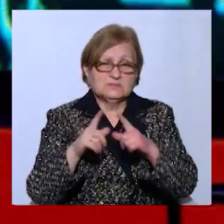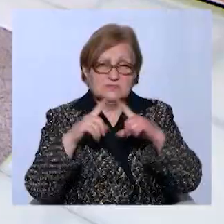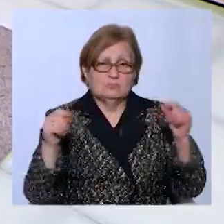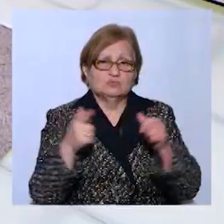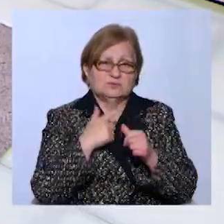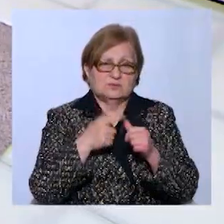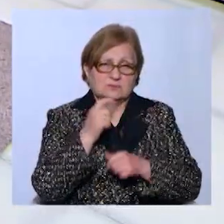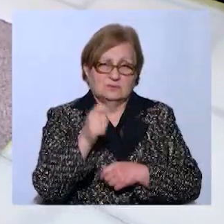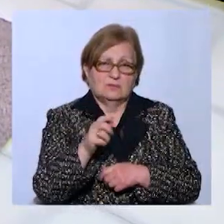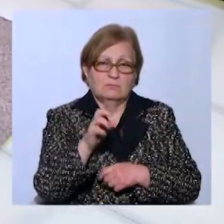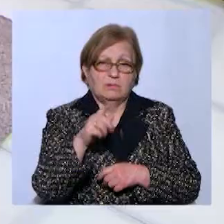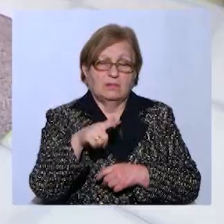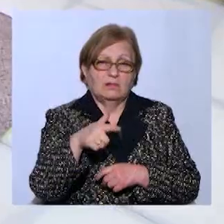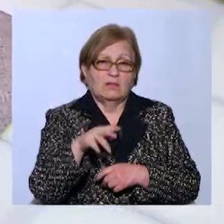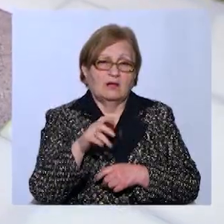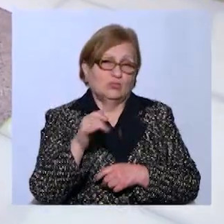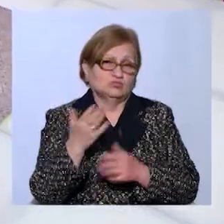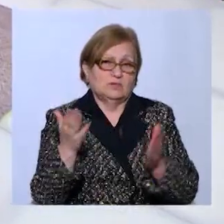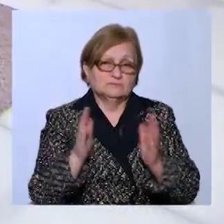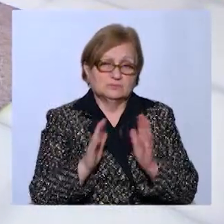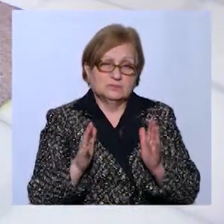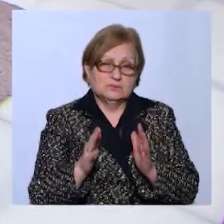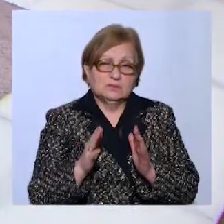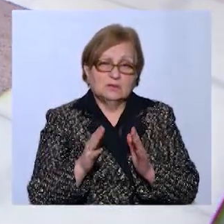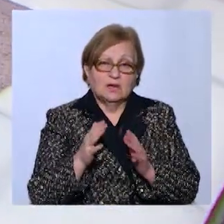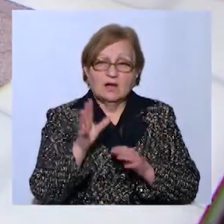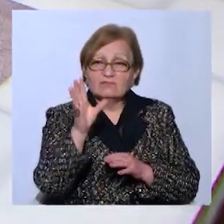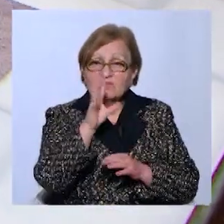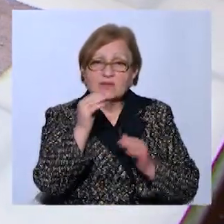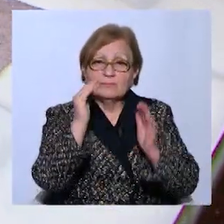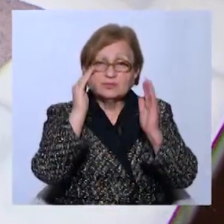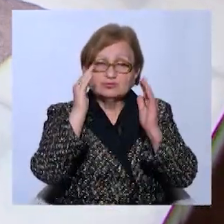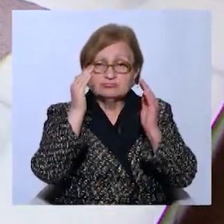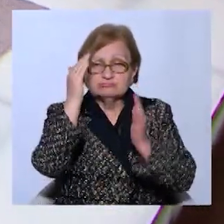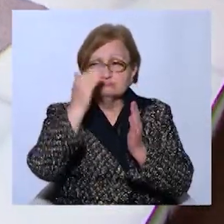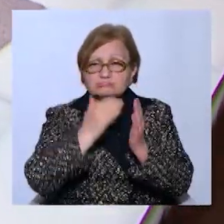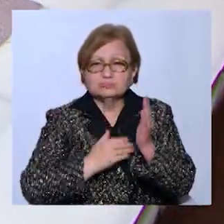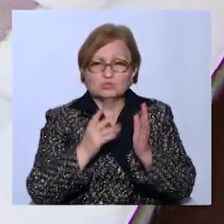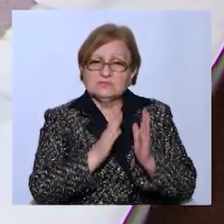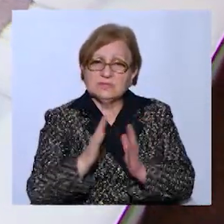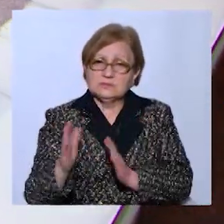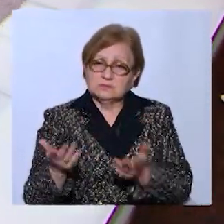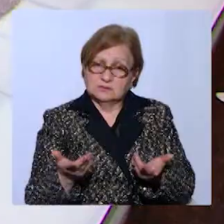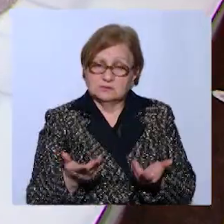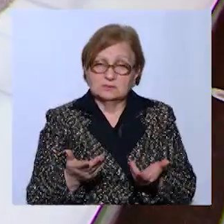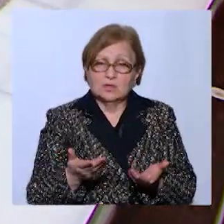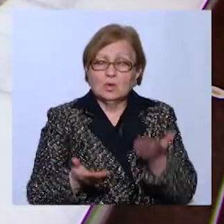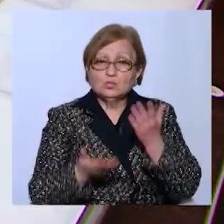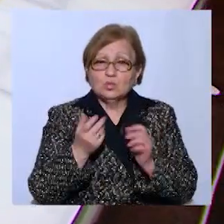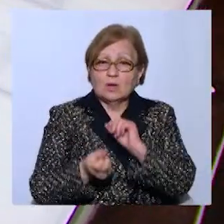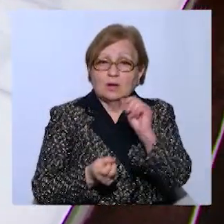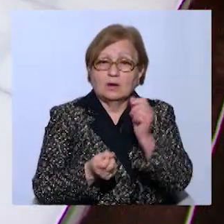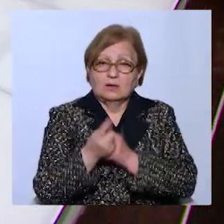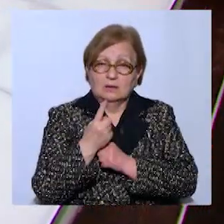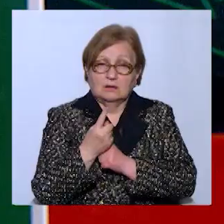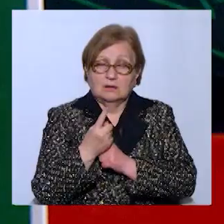მე დავარქვი სახელად ბლაგ კუთხა. აი რაღაცას მოწესრიგება უნდა ადამიანს ყველაფერში, რა ხედავთ თქვენ. და თუ აღმოჩნდა რომ მართი,